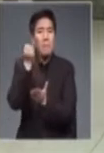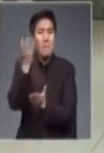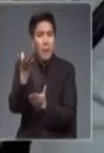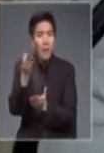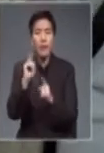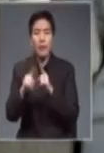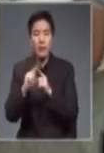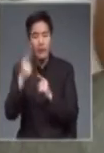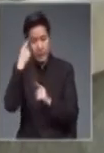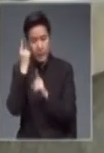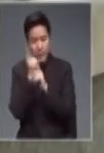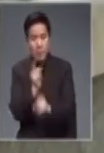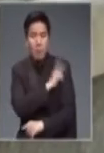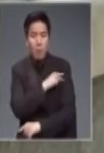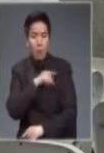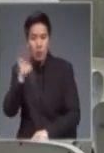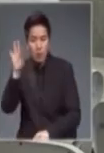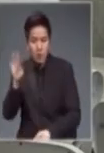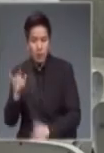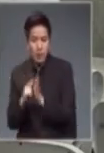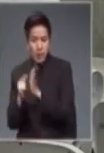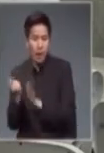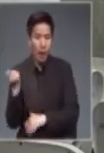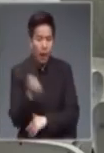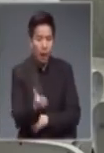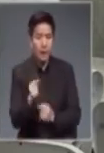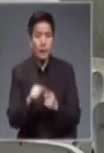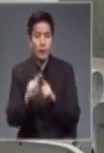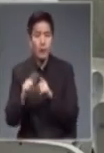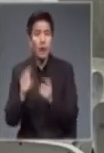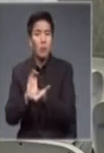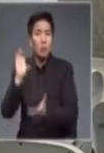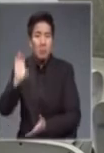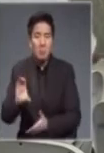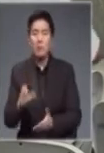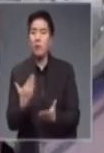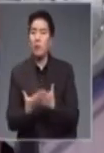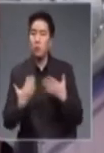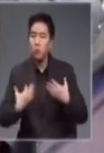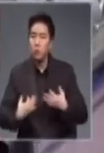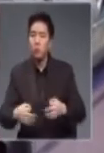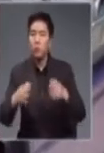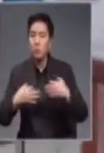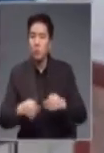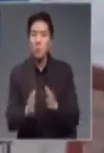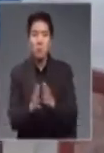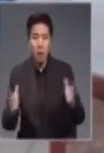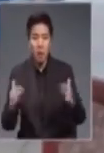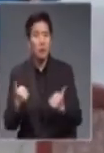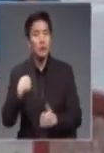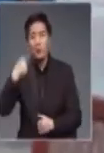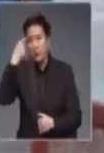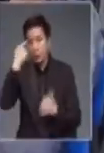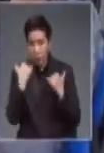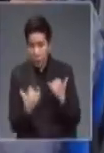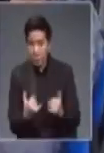ราต้องสร้างธุรกิจใหม่ให้เกิดการทุนใหม่ๆภาครัฐเราต้องส่งเสริมการใช้เทคโนโลยีวิทยาการสมัยใหม่เร่ง